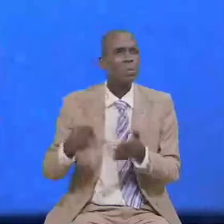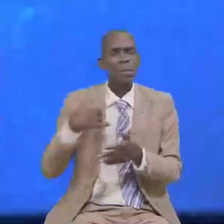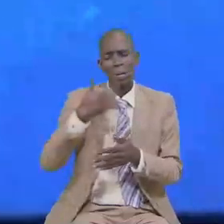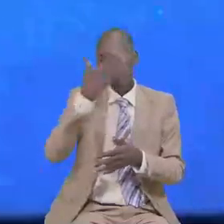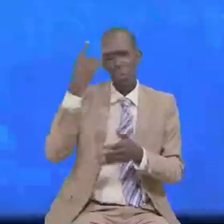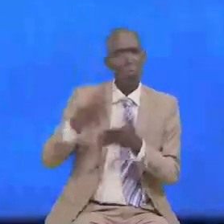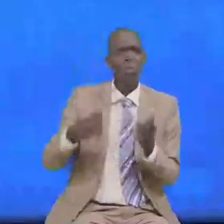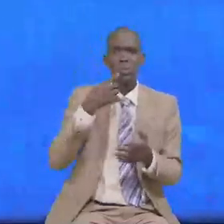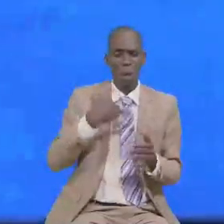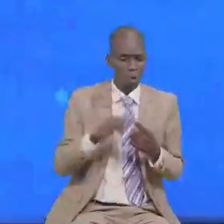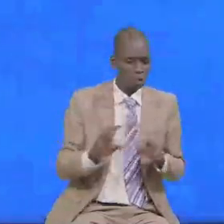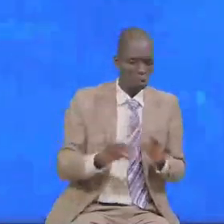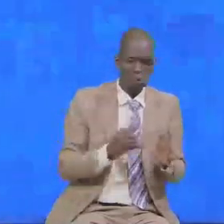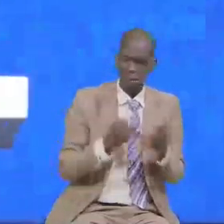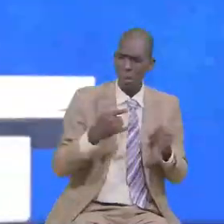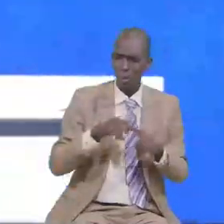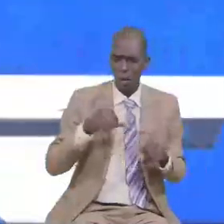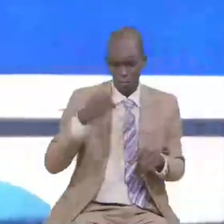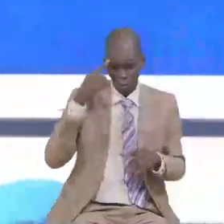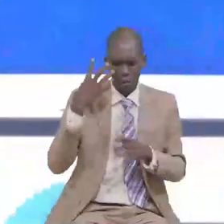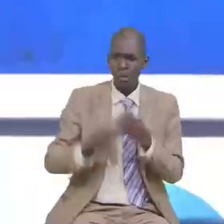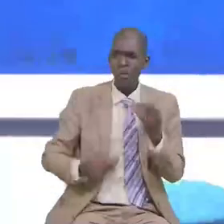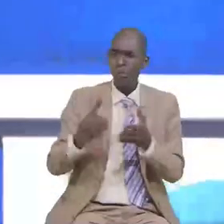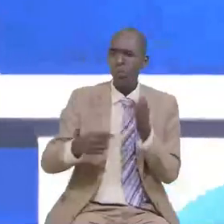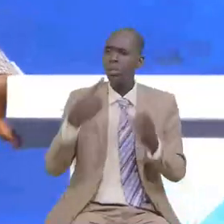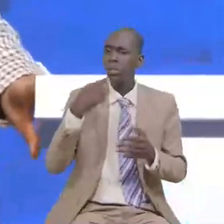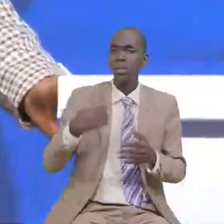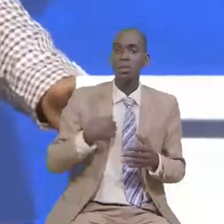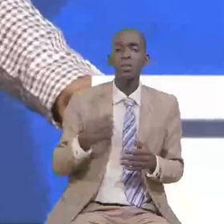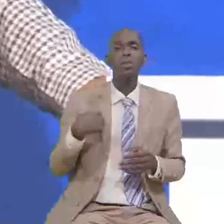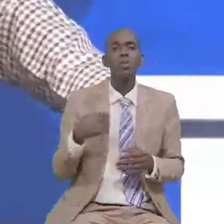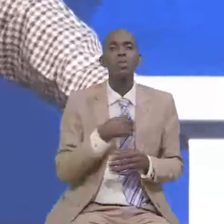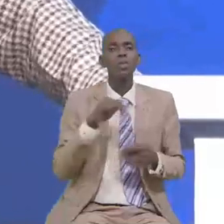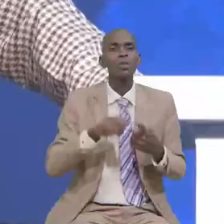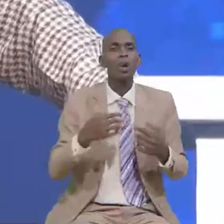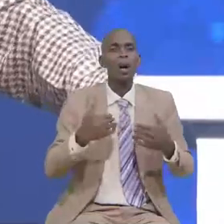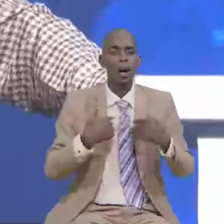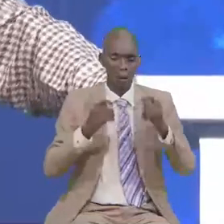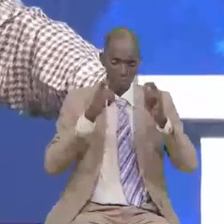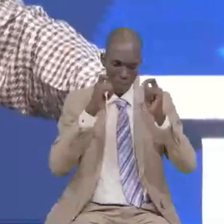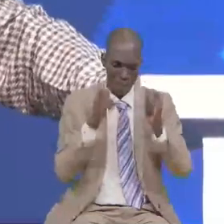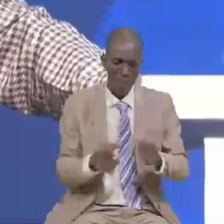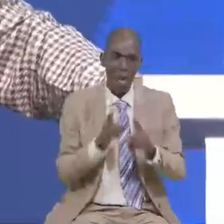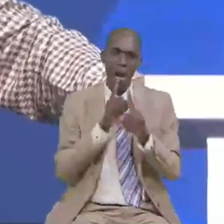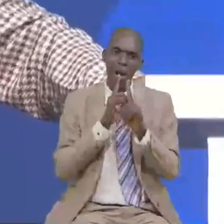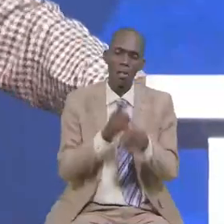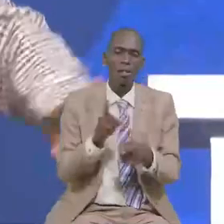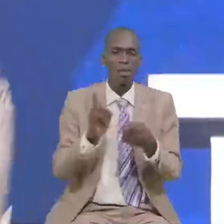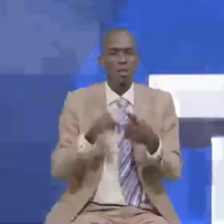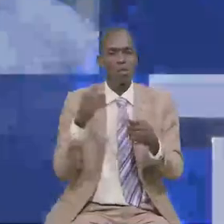qu'il a dit? J'ai oublié, je veux faire cela, mais j'ai oublié. Nous devons avoir